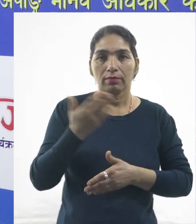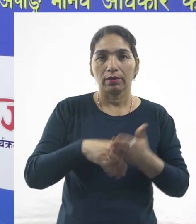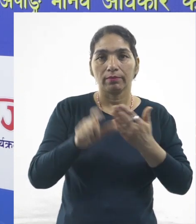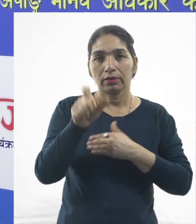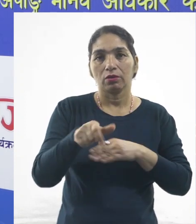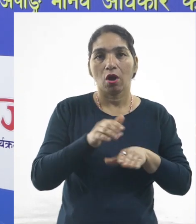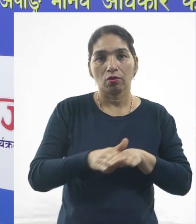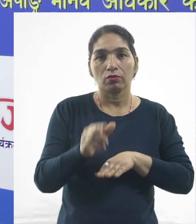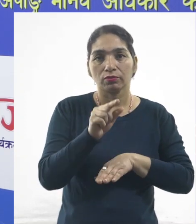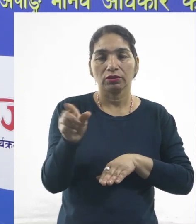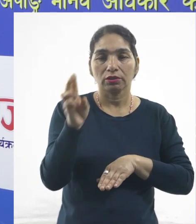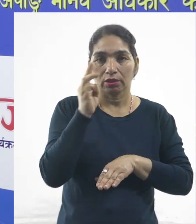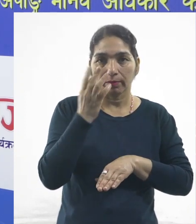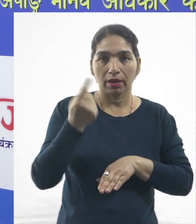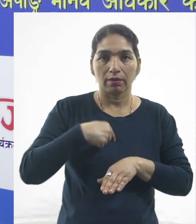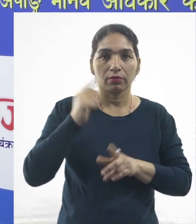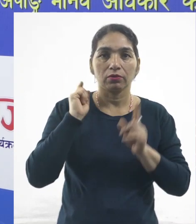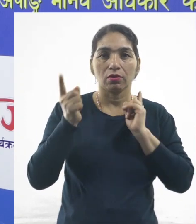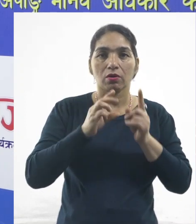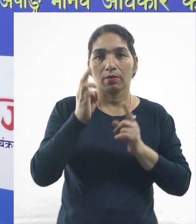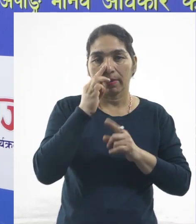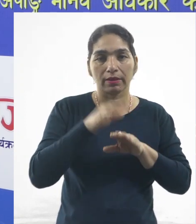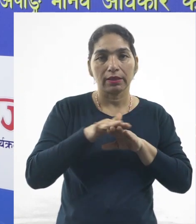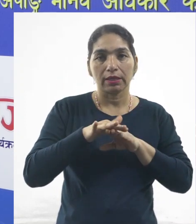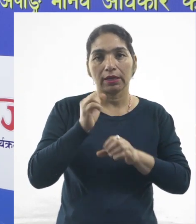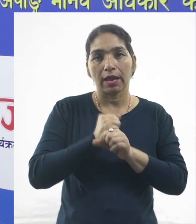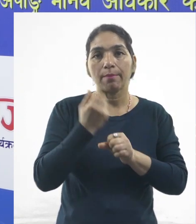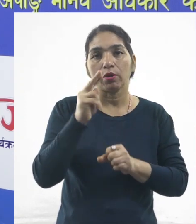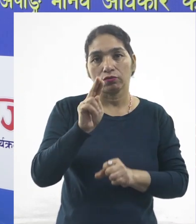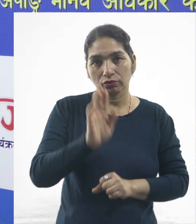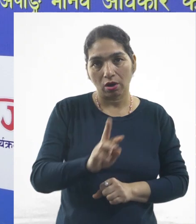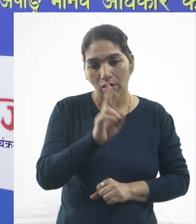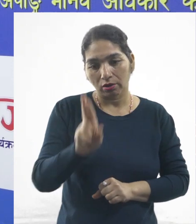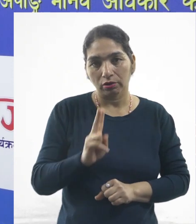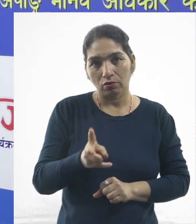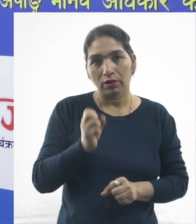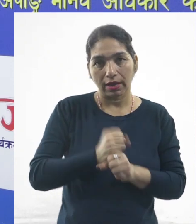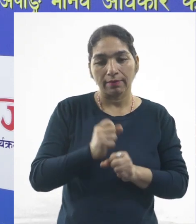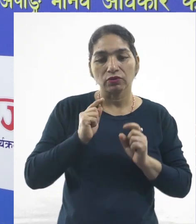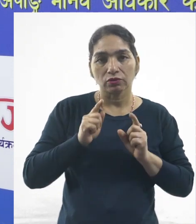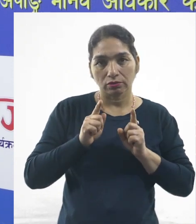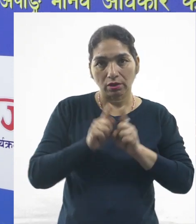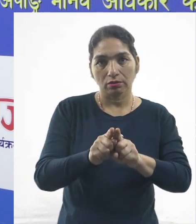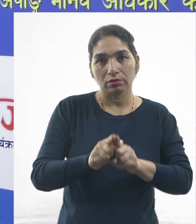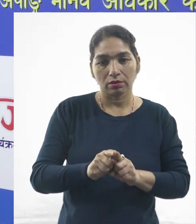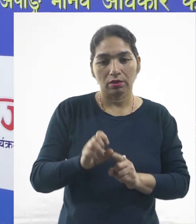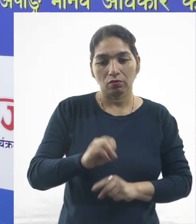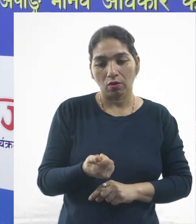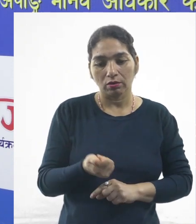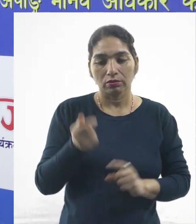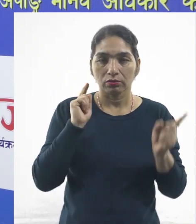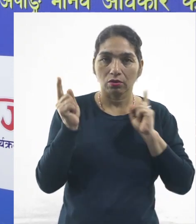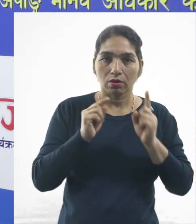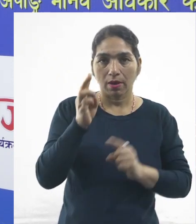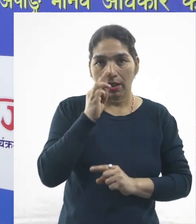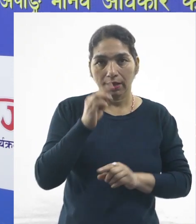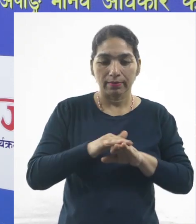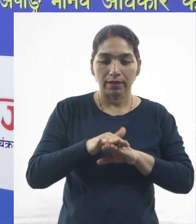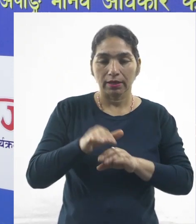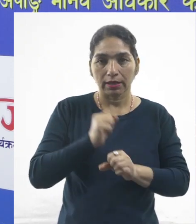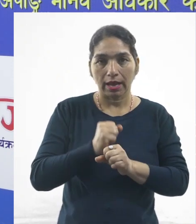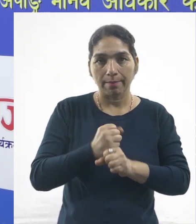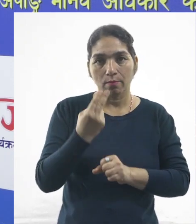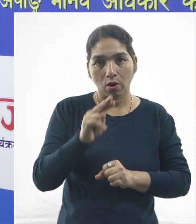व्यक्तिहरूको सवालमा चाहिँ हाम्रो नगरपालिकामा धेरै कामहरू भइरहेको छ र त्यो काम सँगसँगै हाम्रो गोकर्णेश्वर नगरपालिकामा धेरै कामहरू